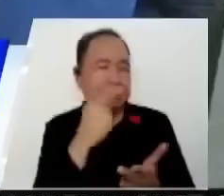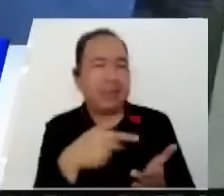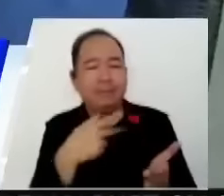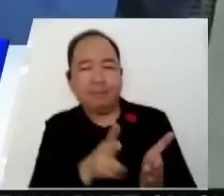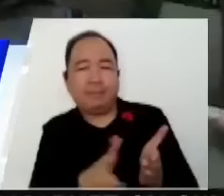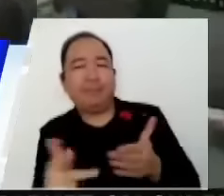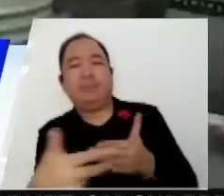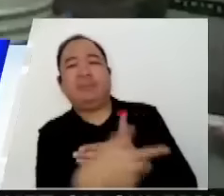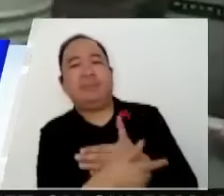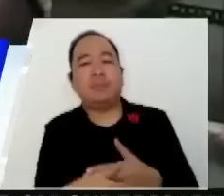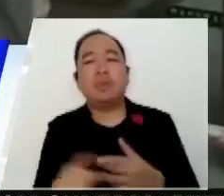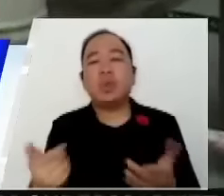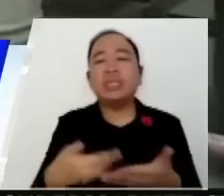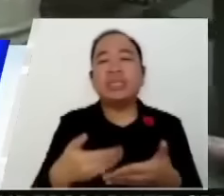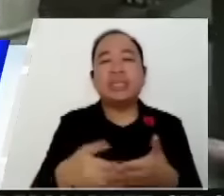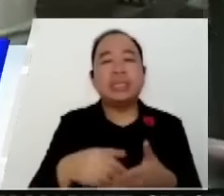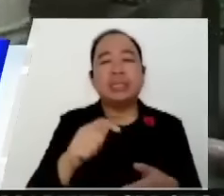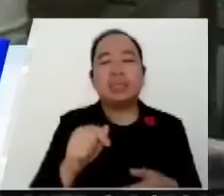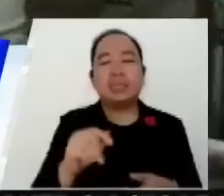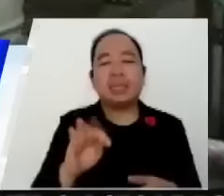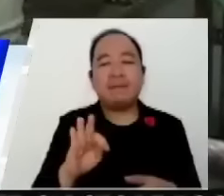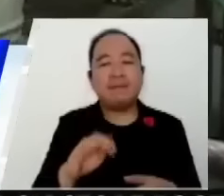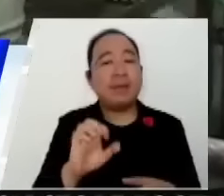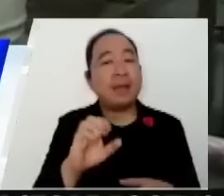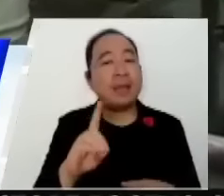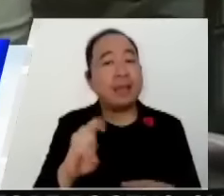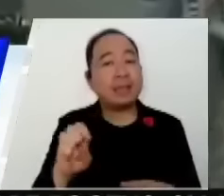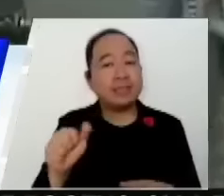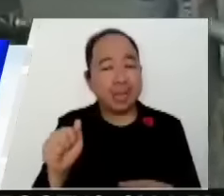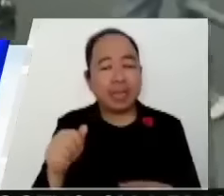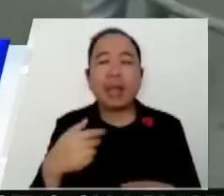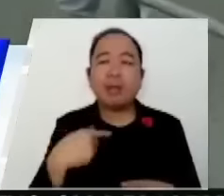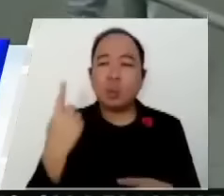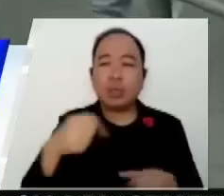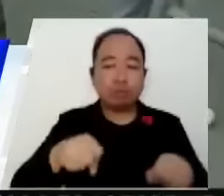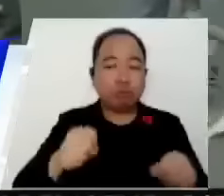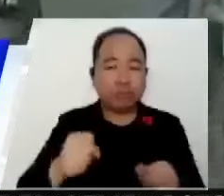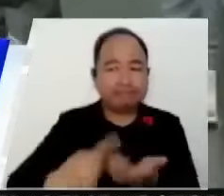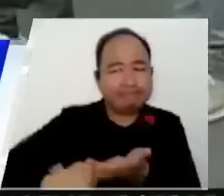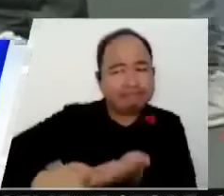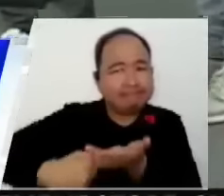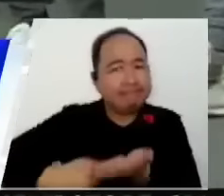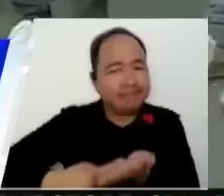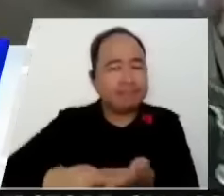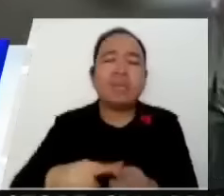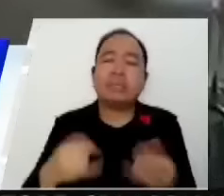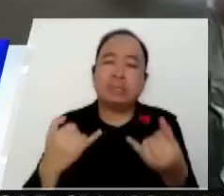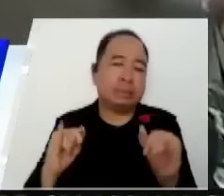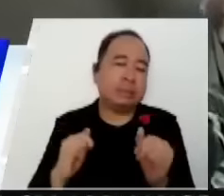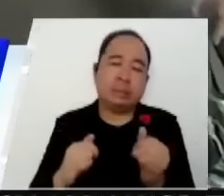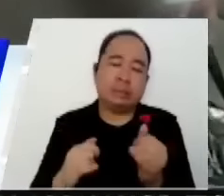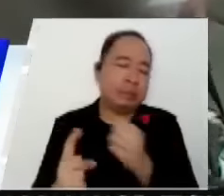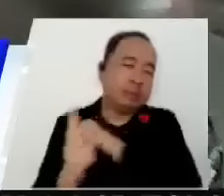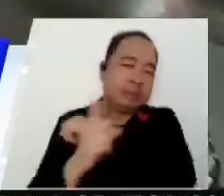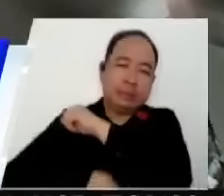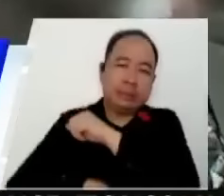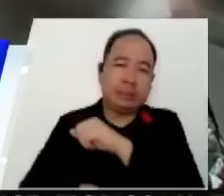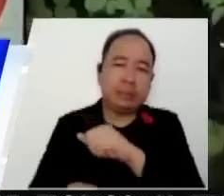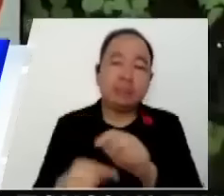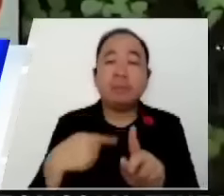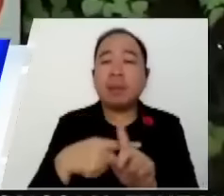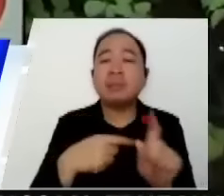ng Taft Avenue, mainit na nakipagdiskusyon pa ang rider na ito pero tiniketan pa rin siya. Pati ang iba pang mga nakaparadang